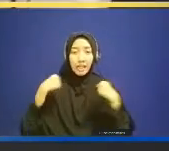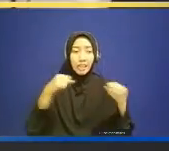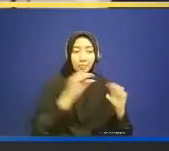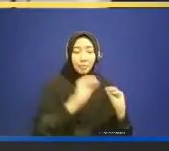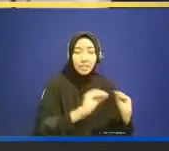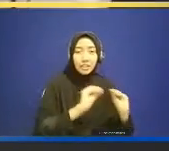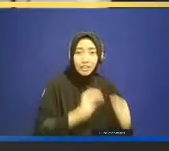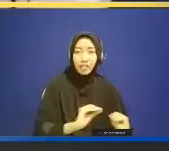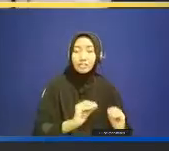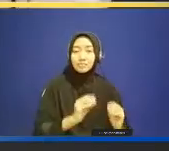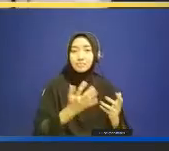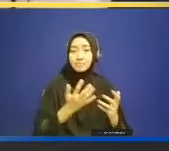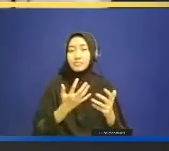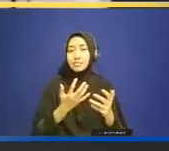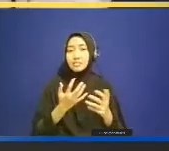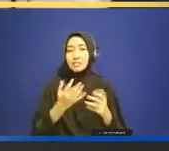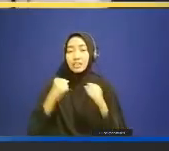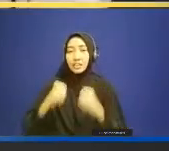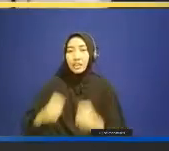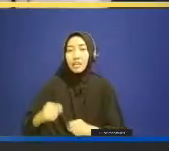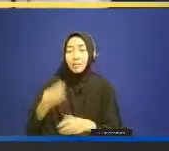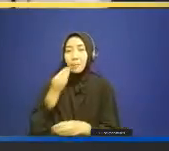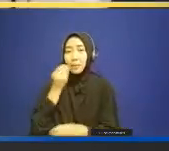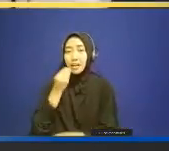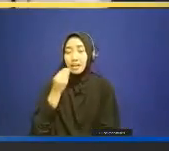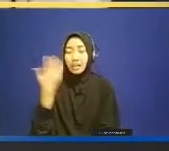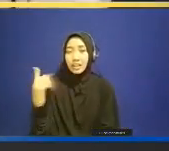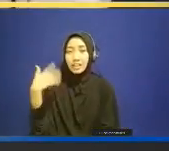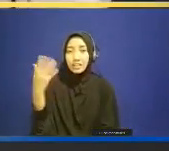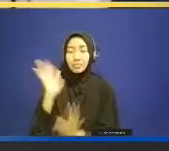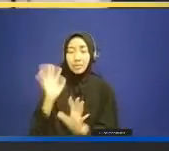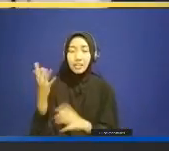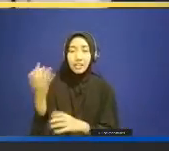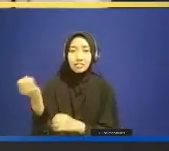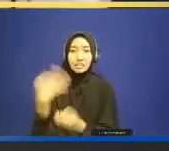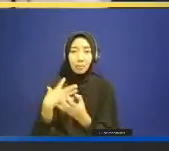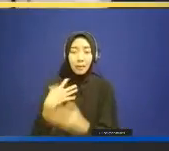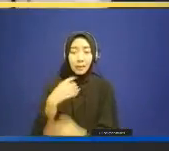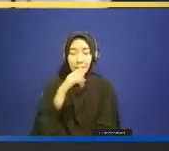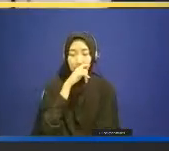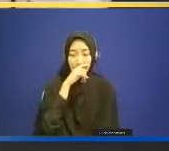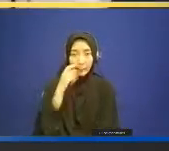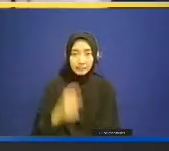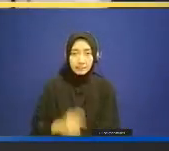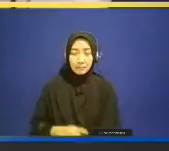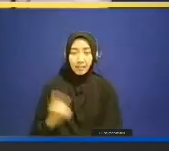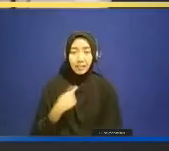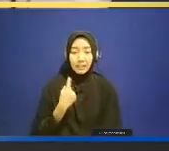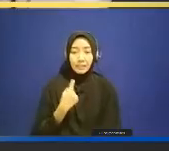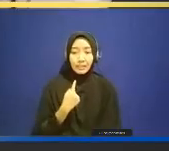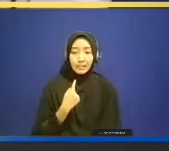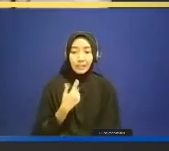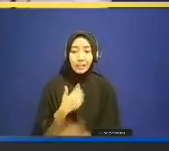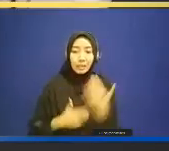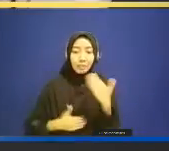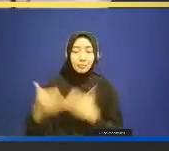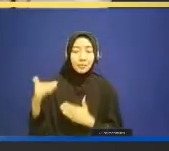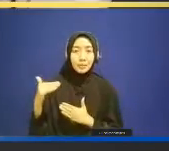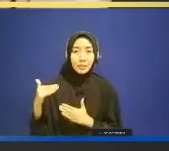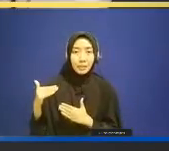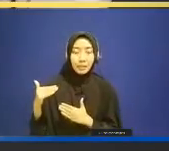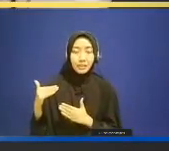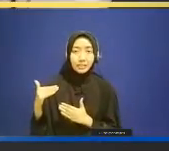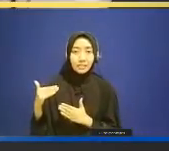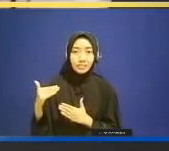a&e kemudian juga ketahanan pangan yang tadi juga banyak dibicarakan Bagaimana kemudian kita juga untuk lebih